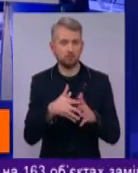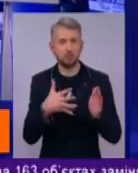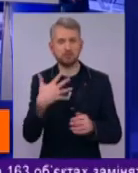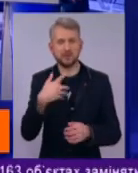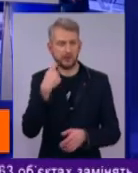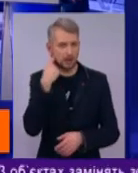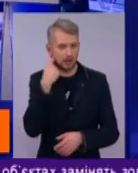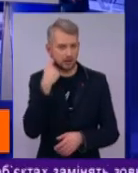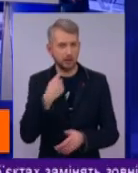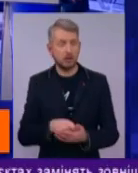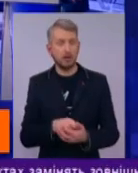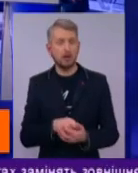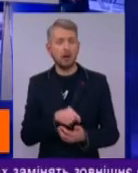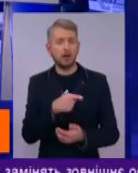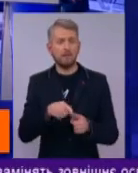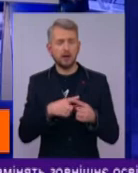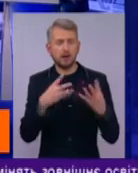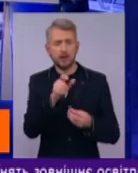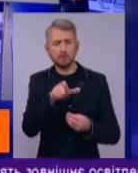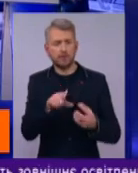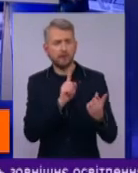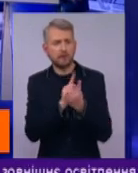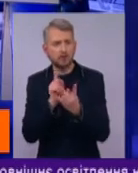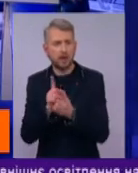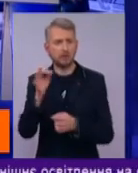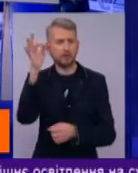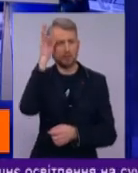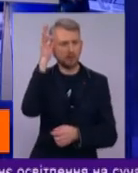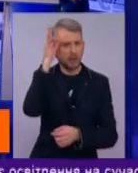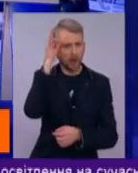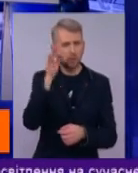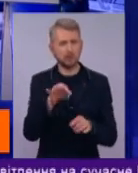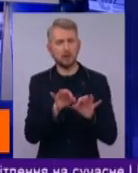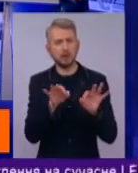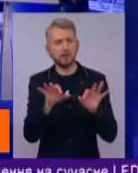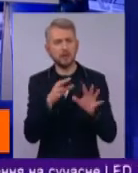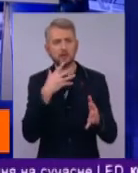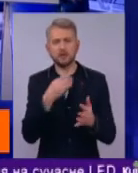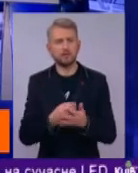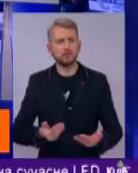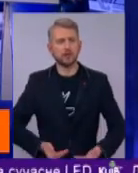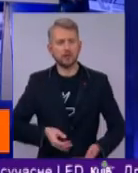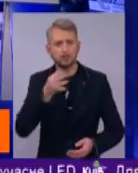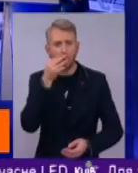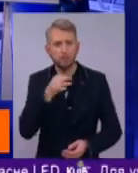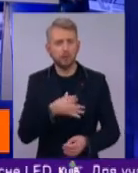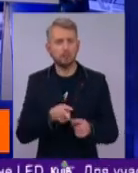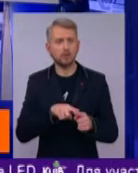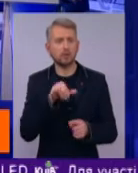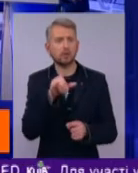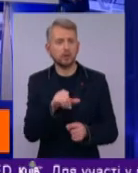50. Встречаются, вспоминают, делятся своим жизненным опытом, который у